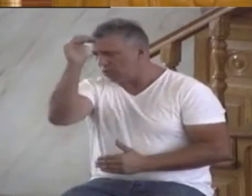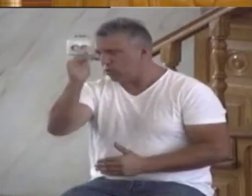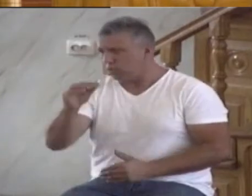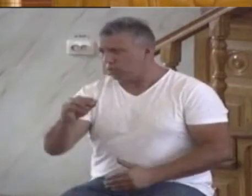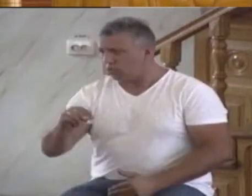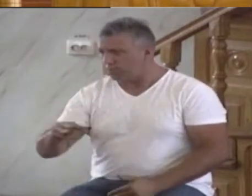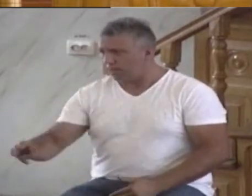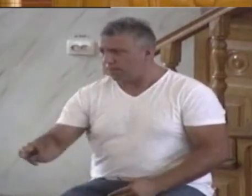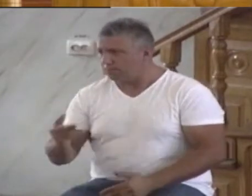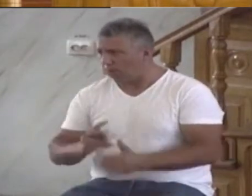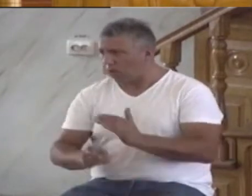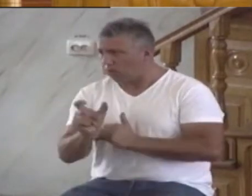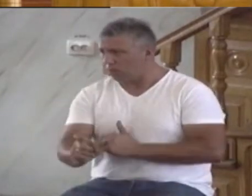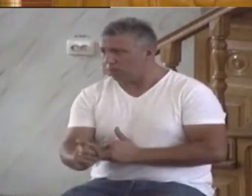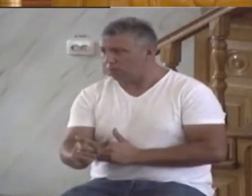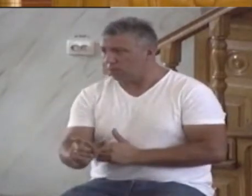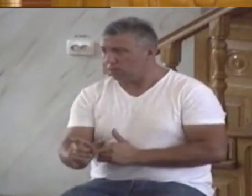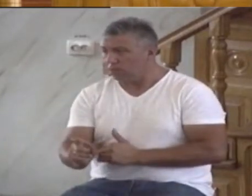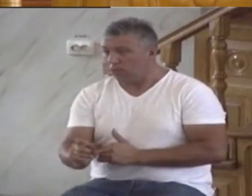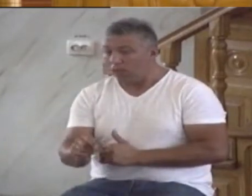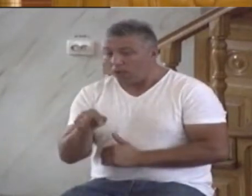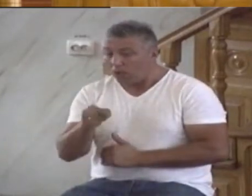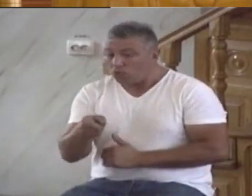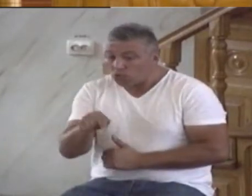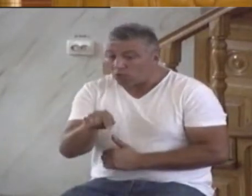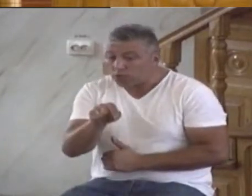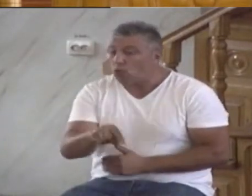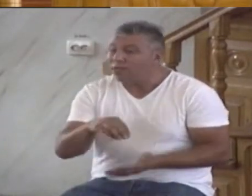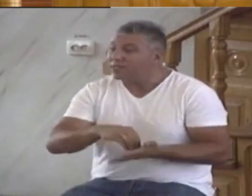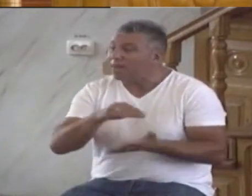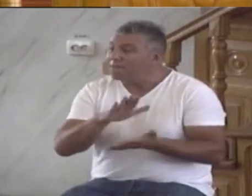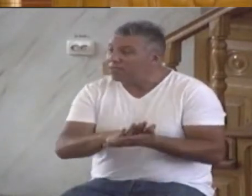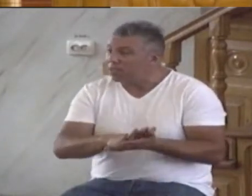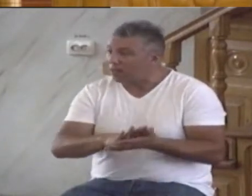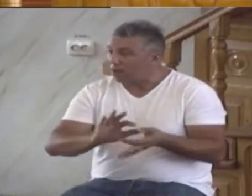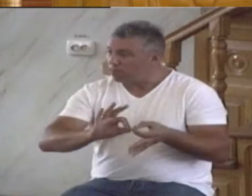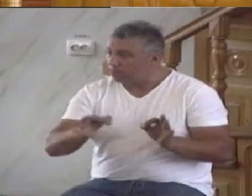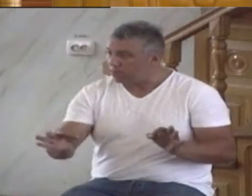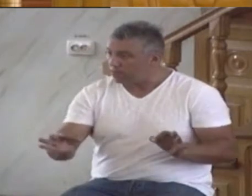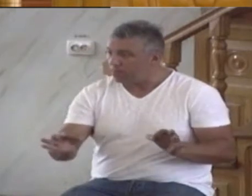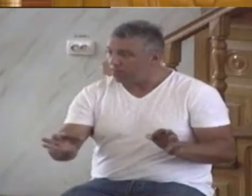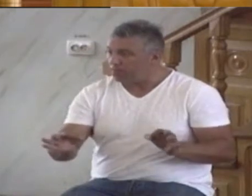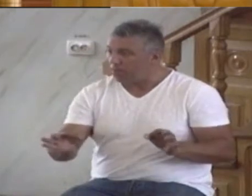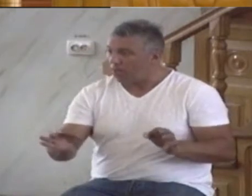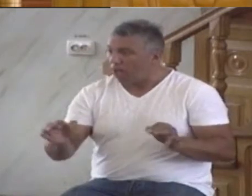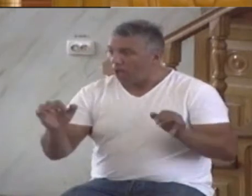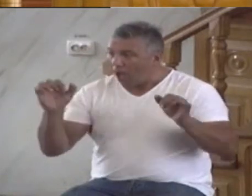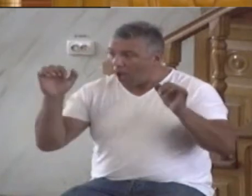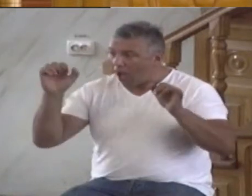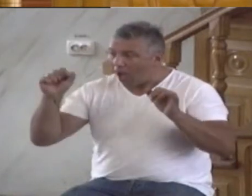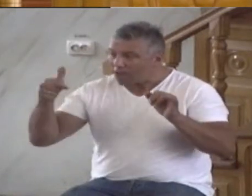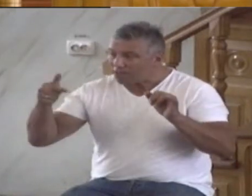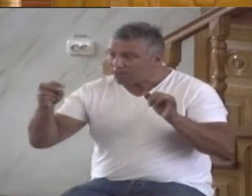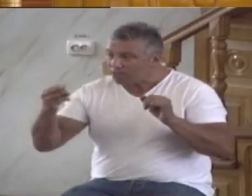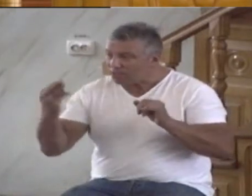он тот, о котором написано: „Се я посылаю агнца моего пред лицом